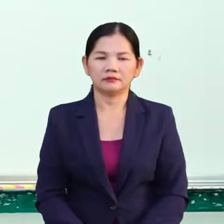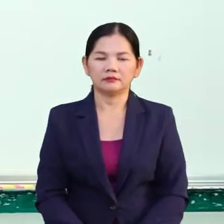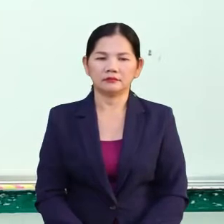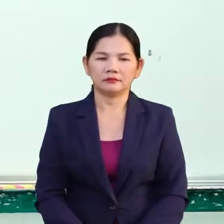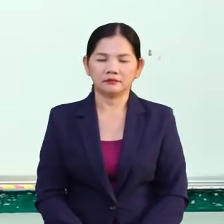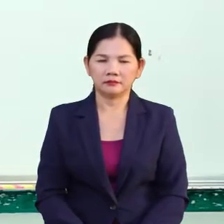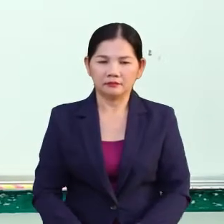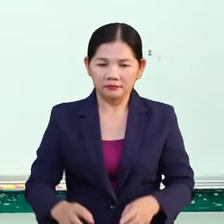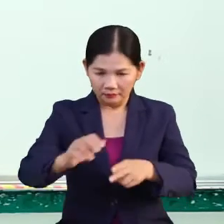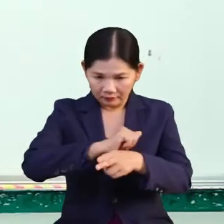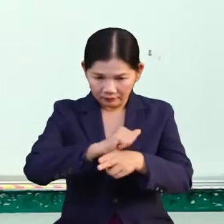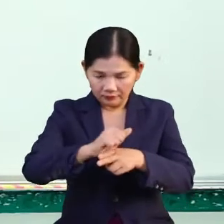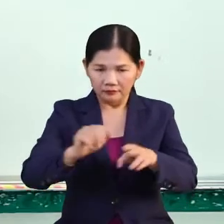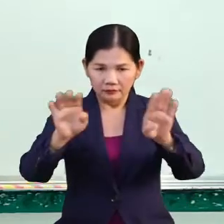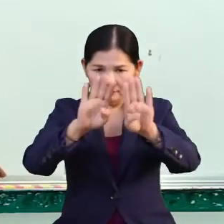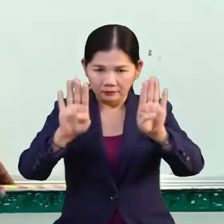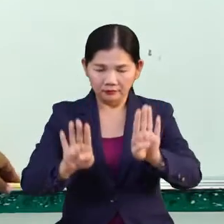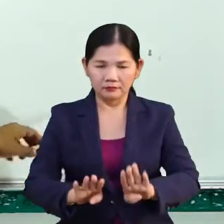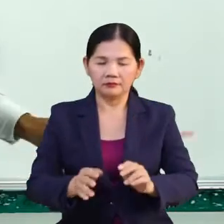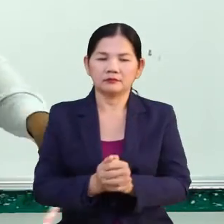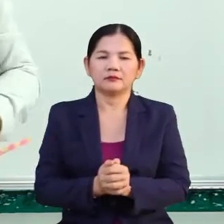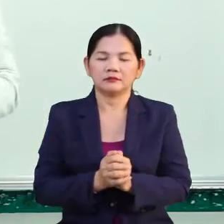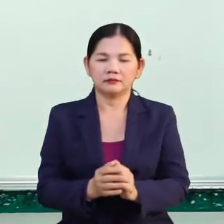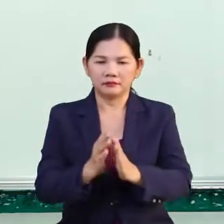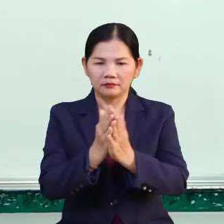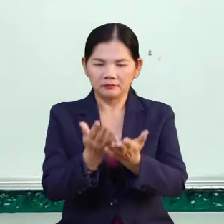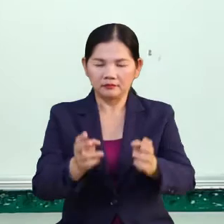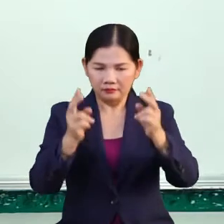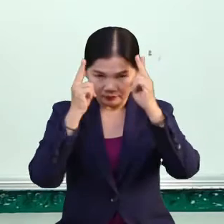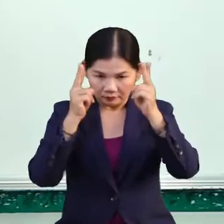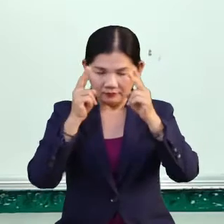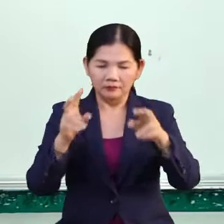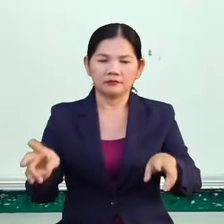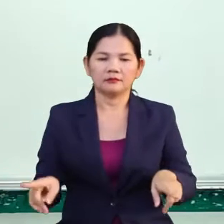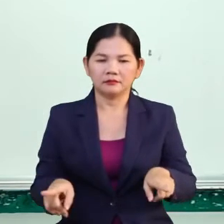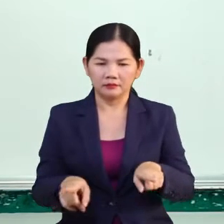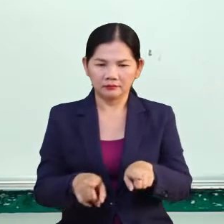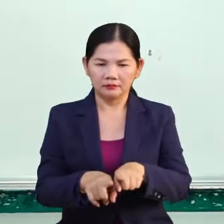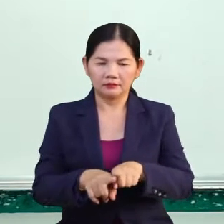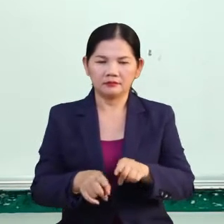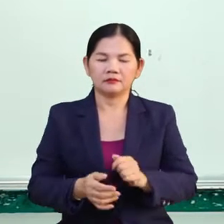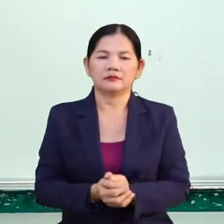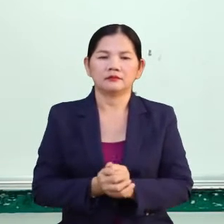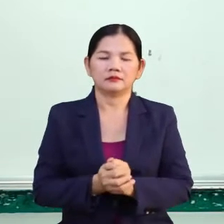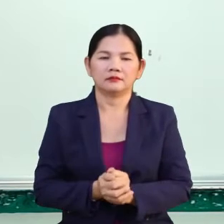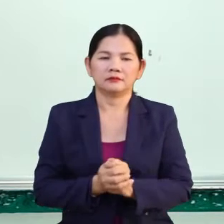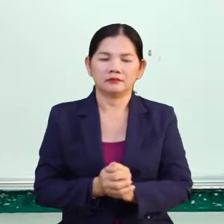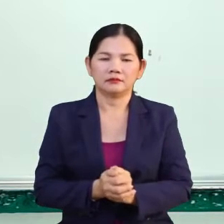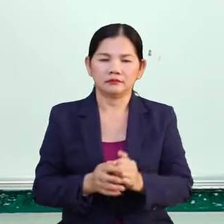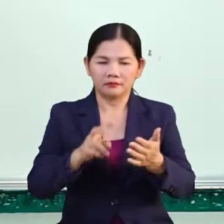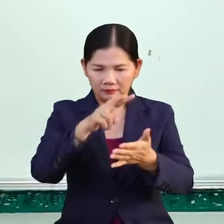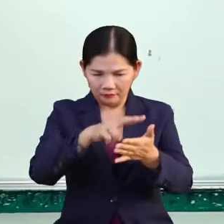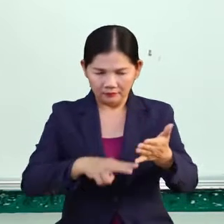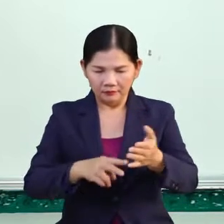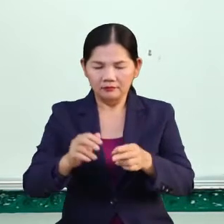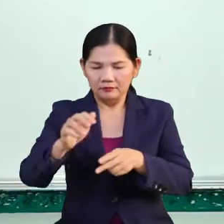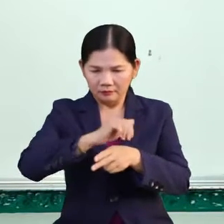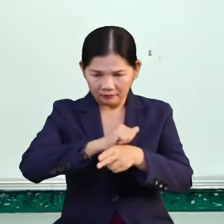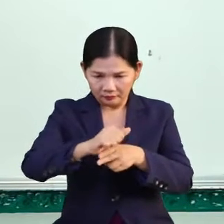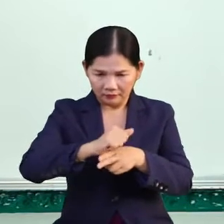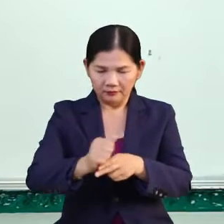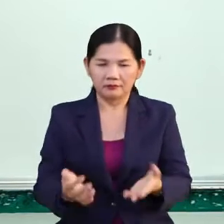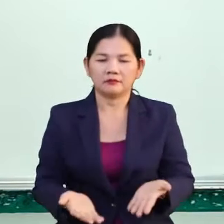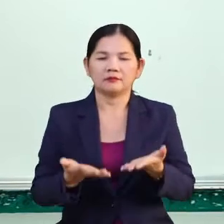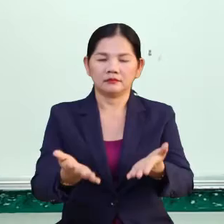ចាអញ្ចឹងលំហាត់នៅលើក្តារខៀនរបស់យើងនៅក្នុងសៀវភៅសិក្សាគោលគឺដូចគ្នាចាឥឡូវនេះអ្នកគ្រូនឹងអានចាលំហាត់ទាំងអស់នេះឲ្យ